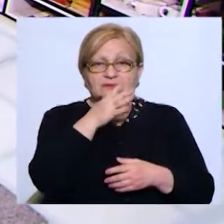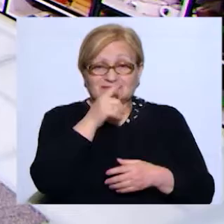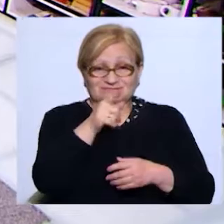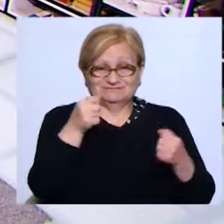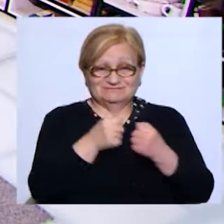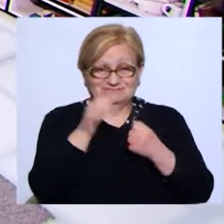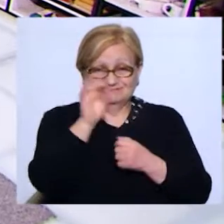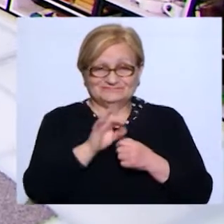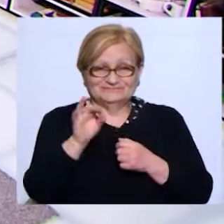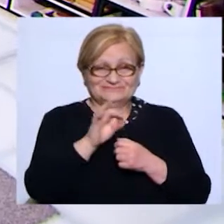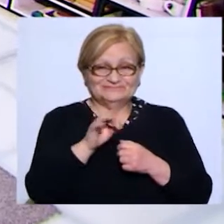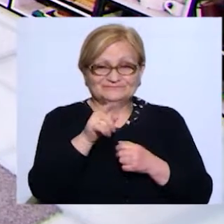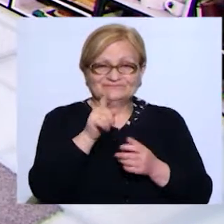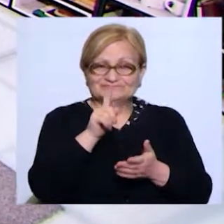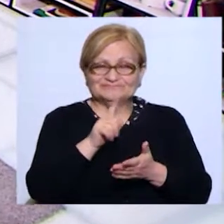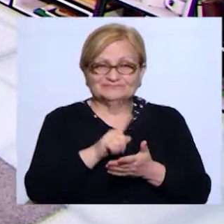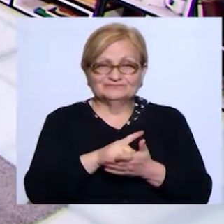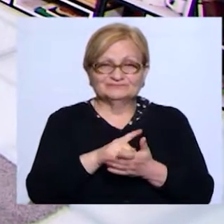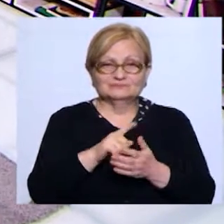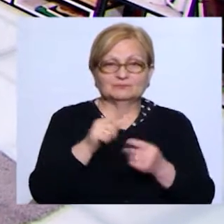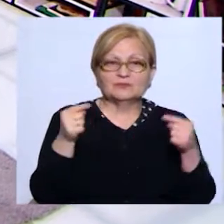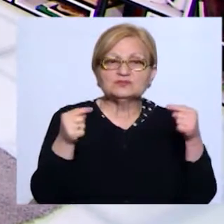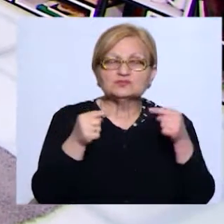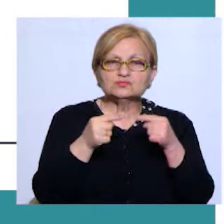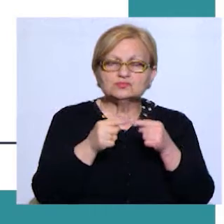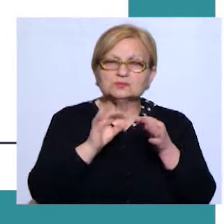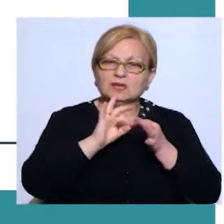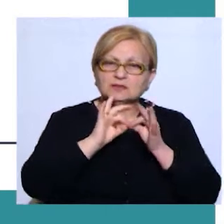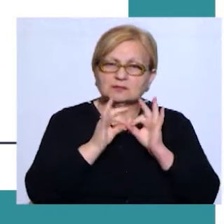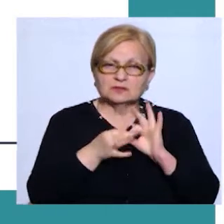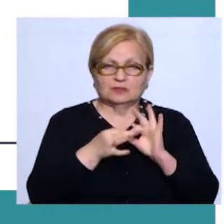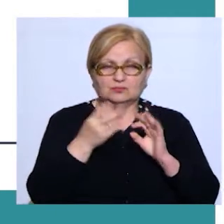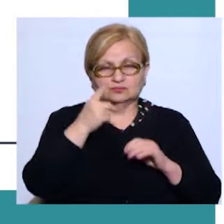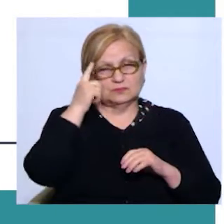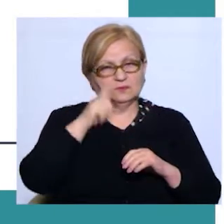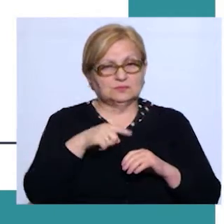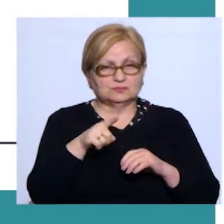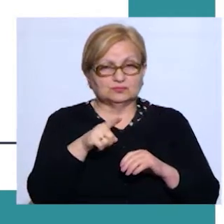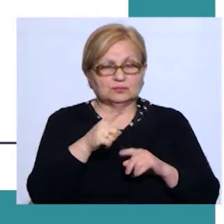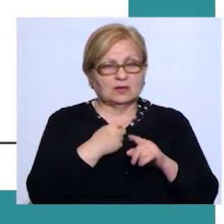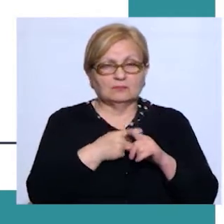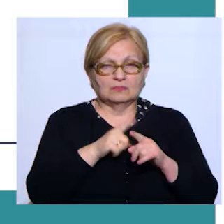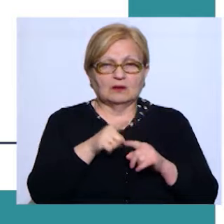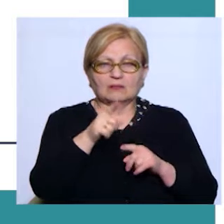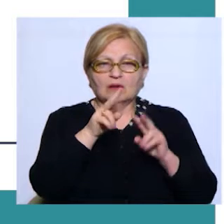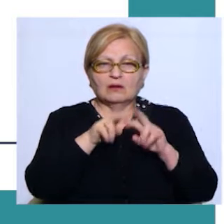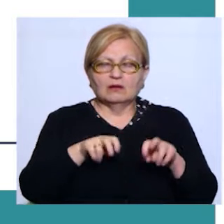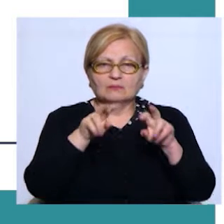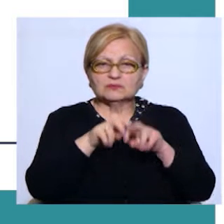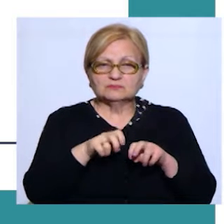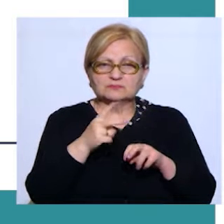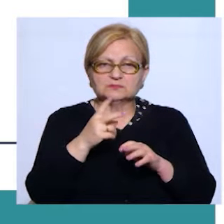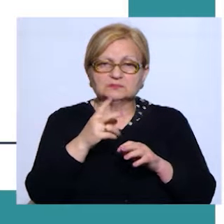ჯობია პირველი საკითხის საკვლევად აუცილებელია ზუსტი და დეტალური ინფორმაციის ფლობა. ამიტომ სასურველია მკვლევარმა